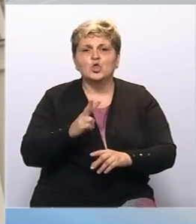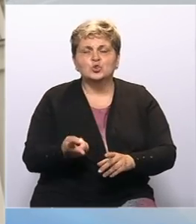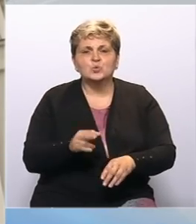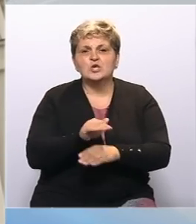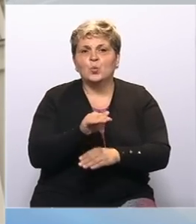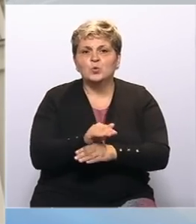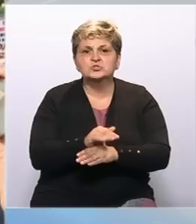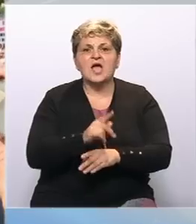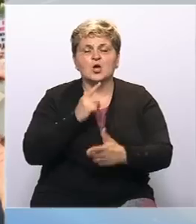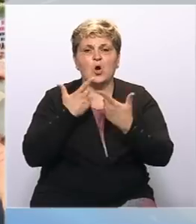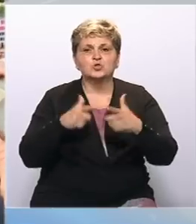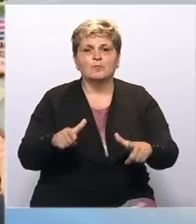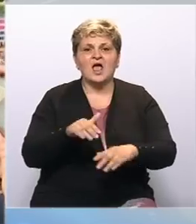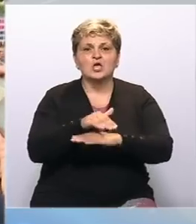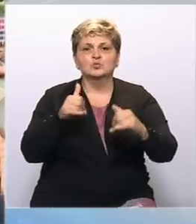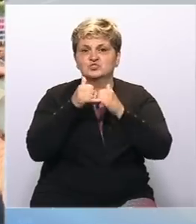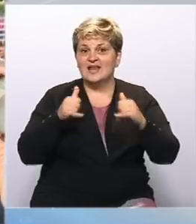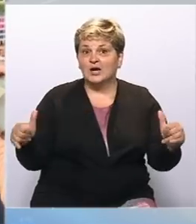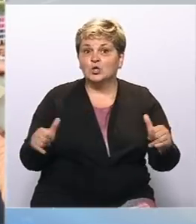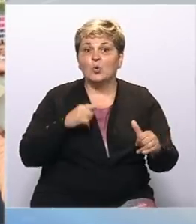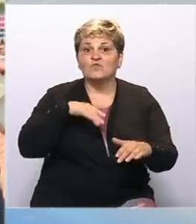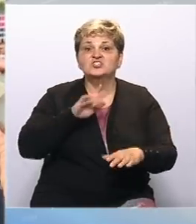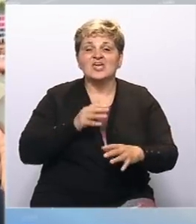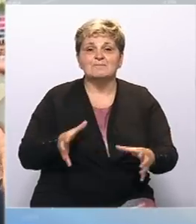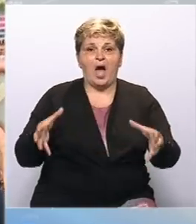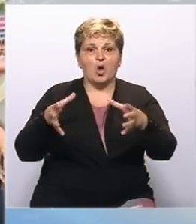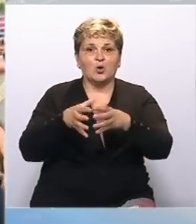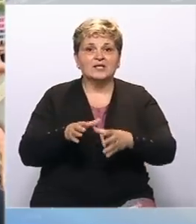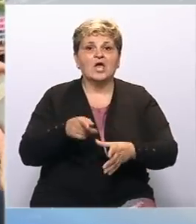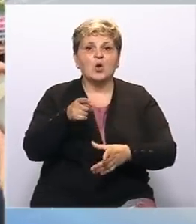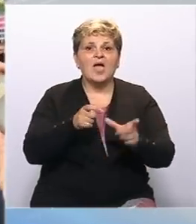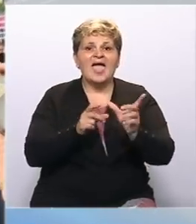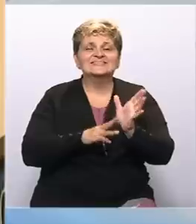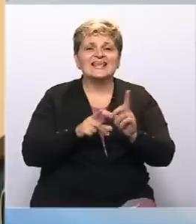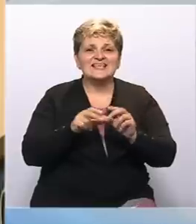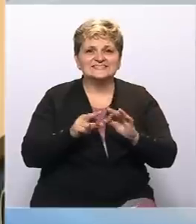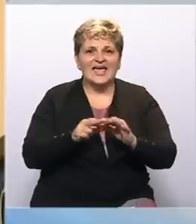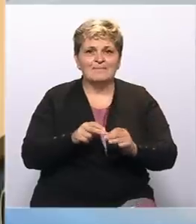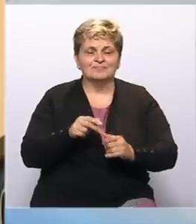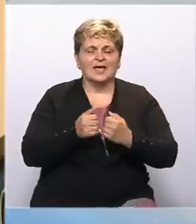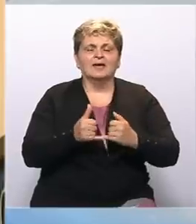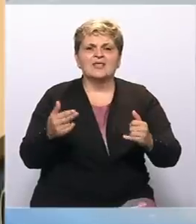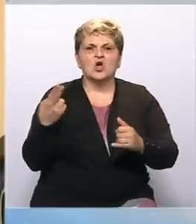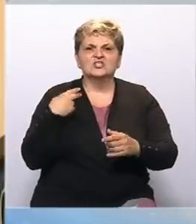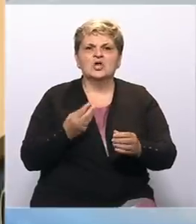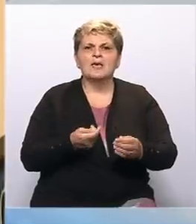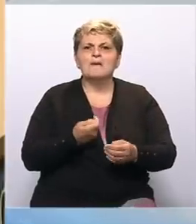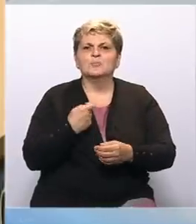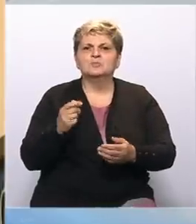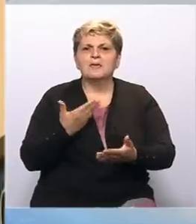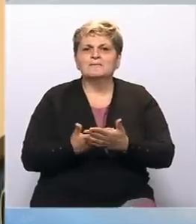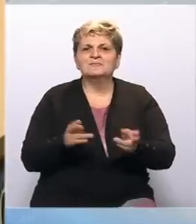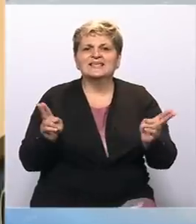komunalnih usluga koje je odobrila Skupština grada u kojoj većinu ima koalicija oko SNSD-a. Stanivuković poskupljenje pravda